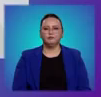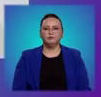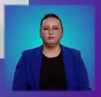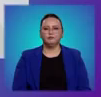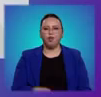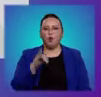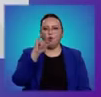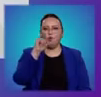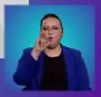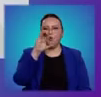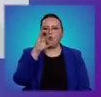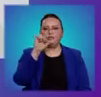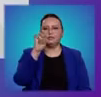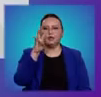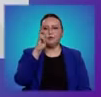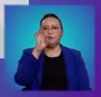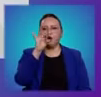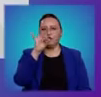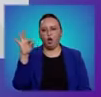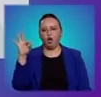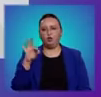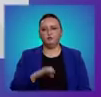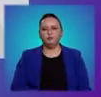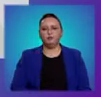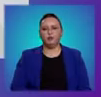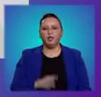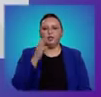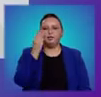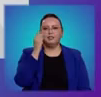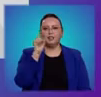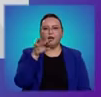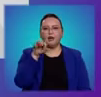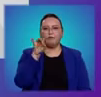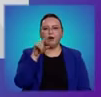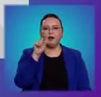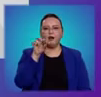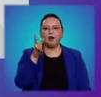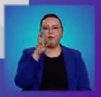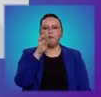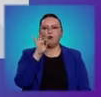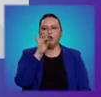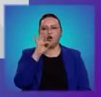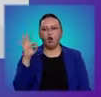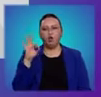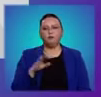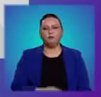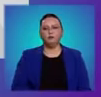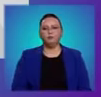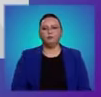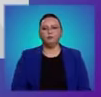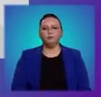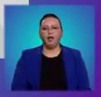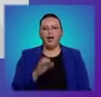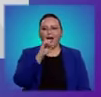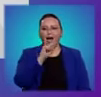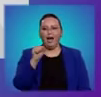Усан бороо гэдгийг уусан бороога гэж бичсэн байна. Шамарган бороо гэдгийг шимарган бороога гэж бичсэн байна.